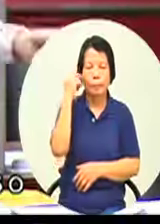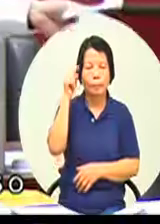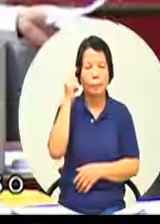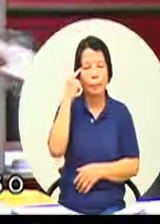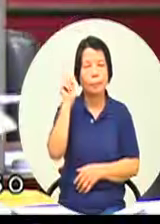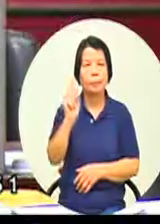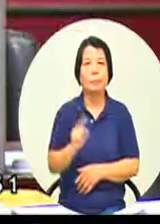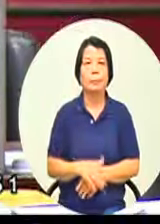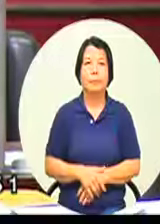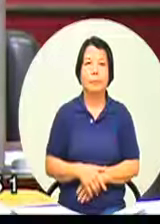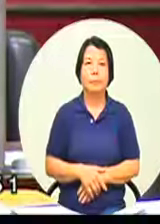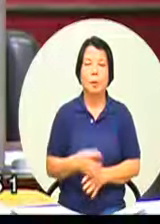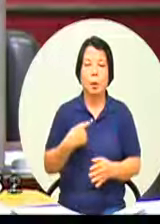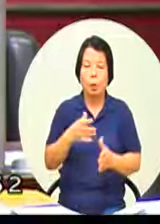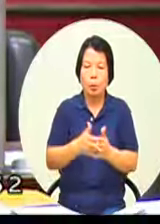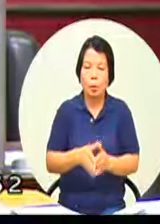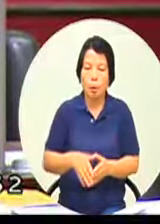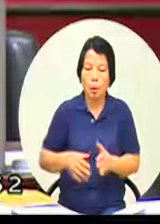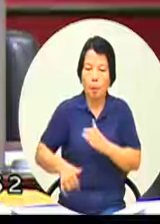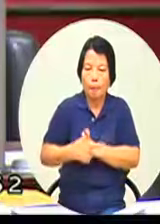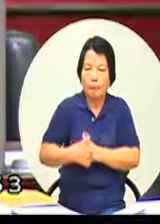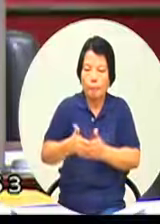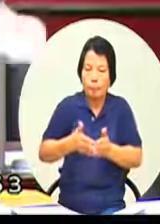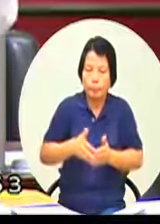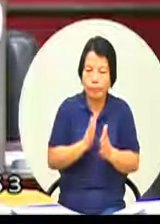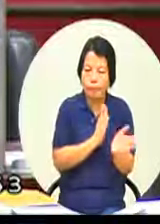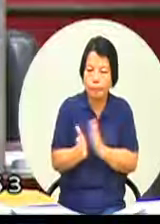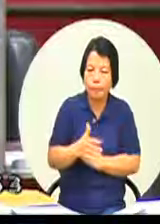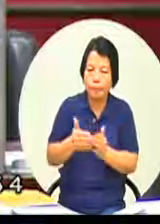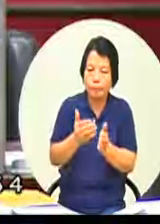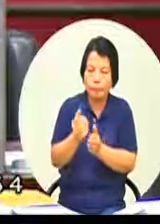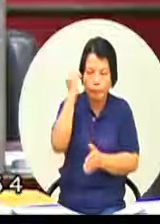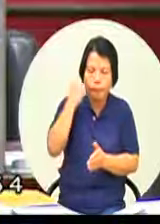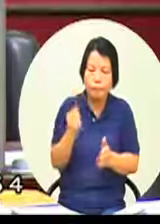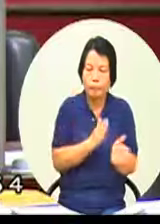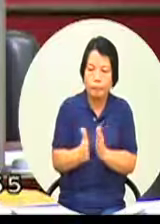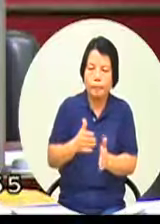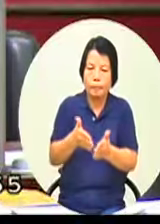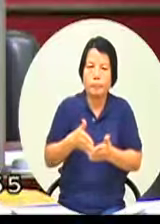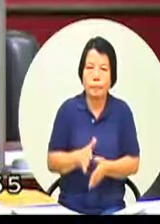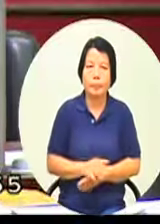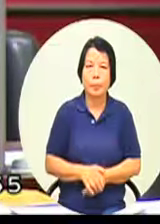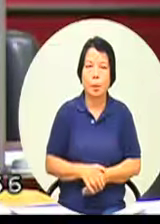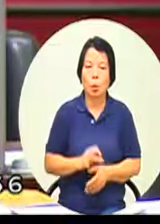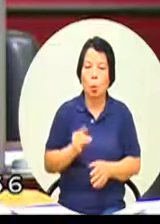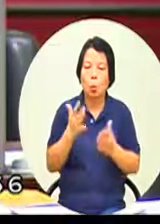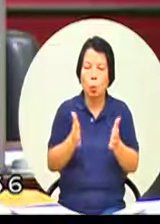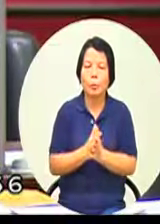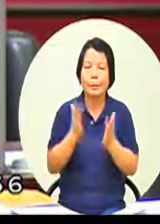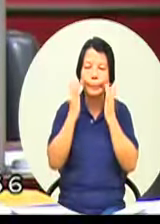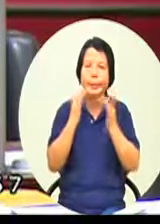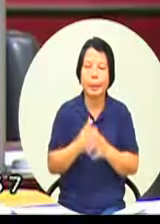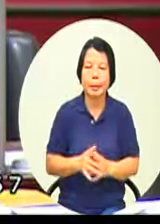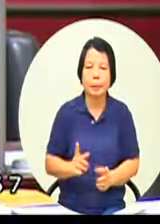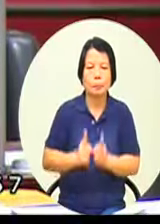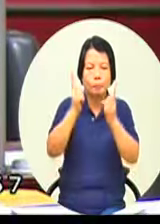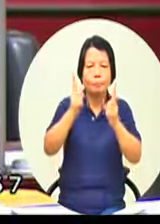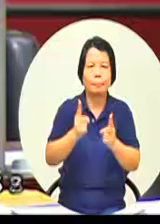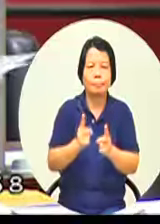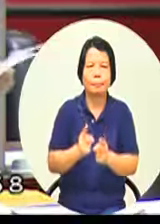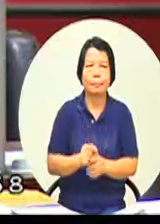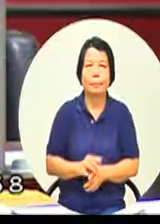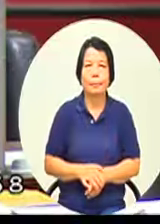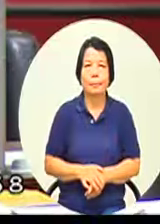好，我们可以尽早做准备啊。为什么今天让蔬菜的价格涨到这样的一个程度，对不